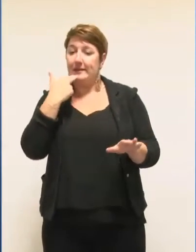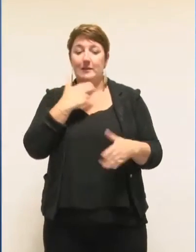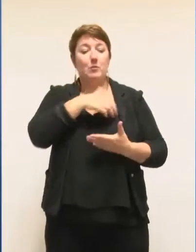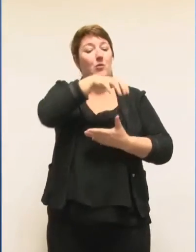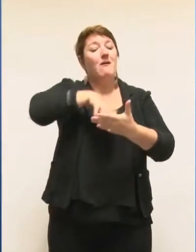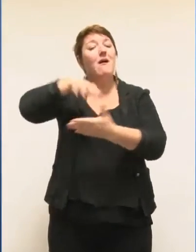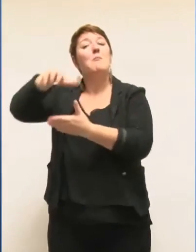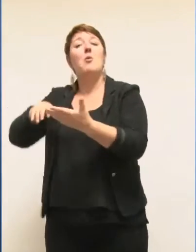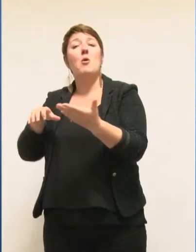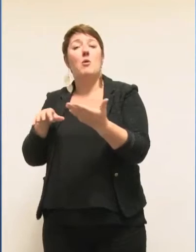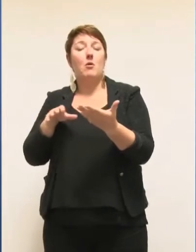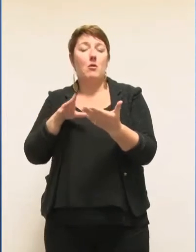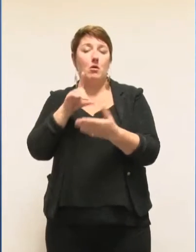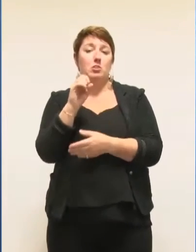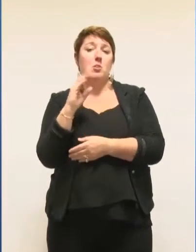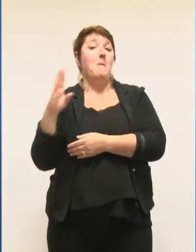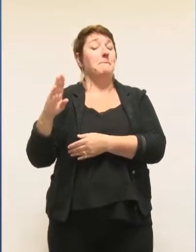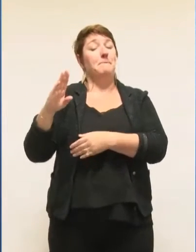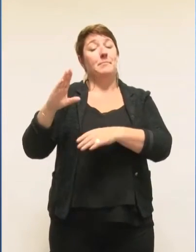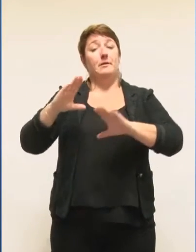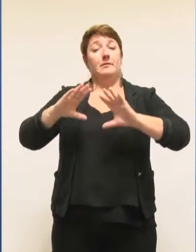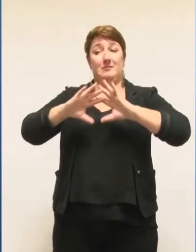d'orientation budgétaire.